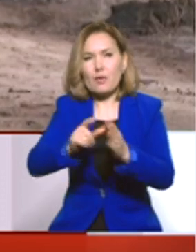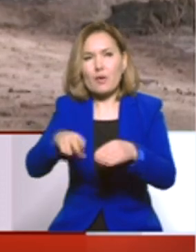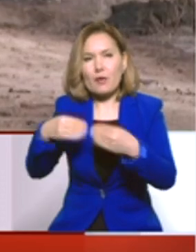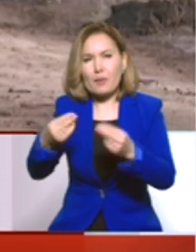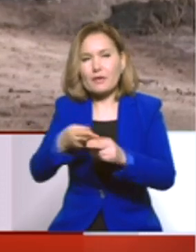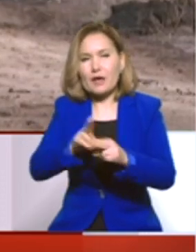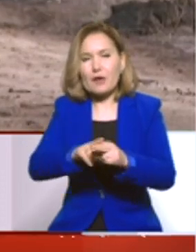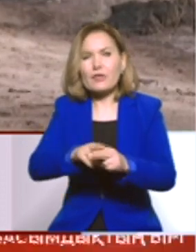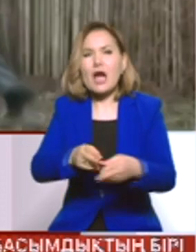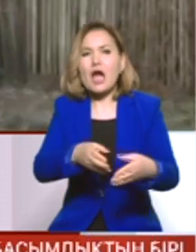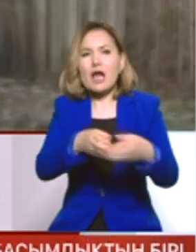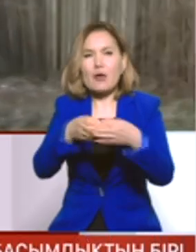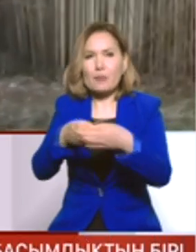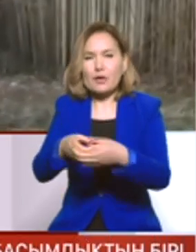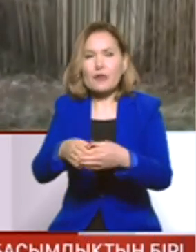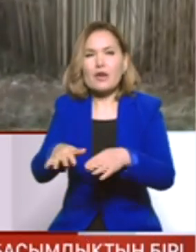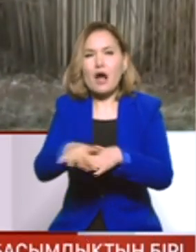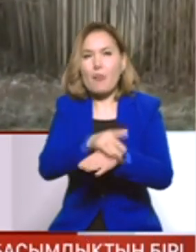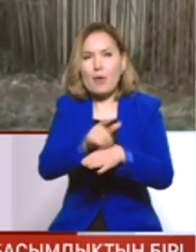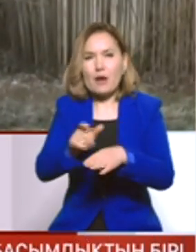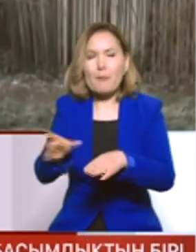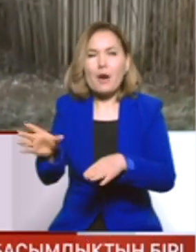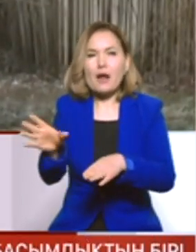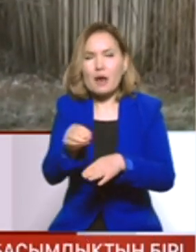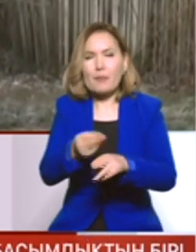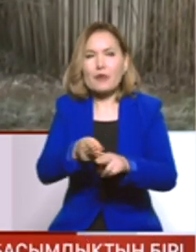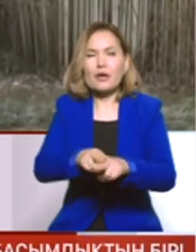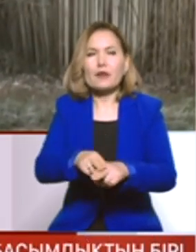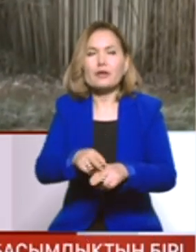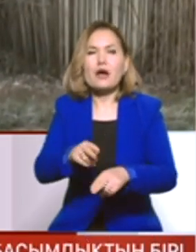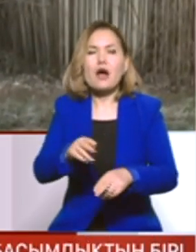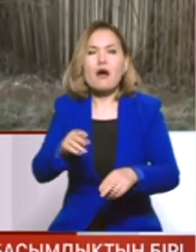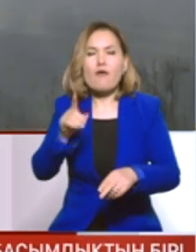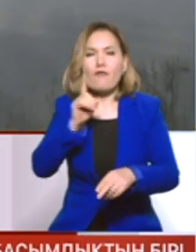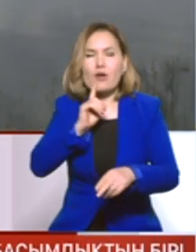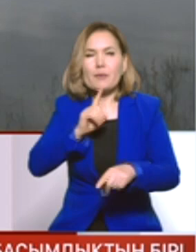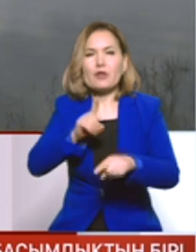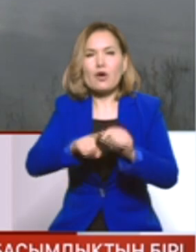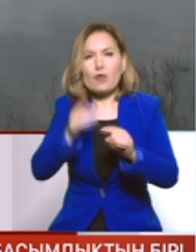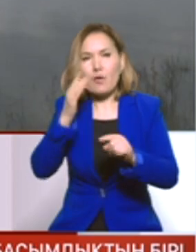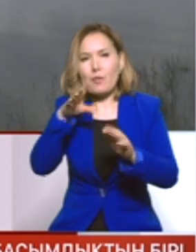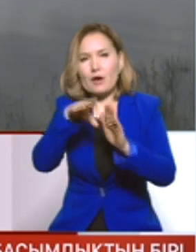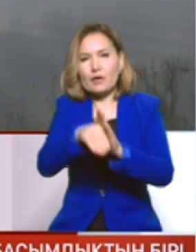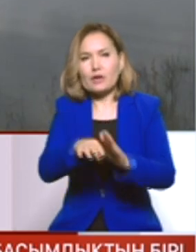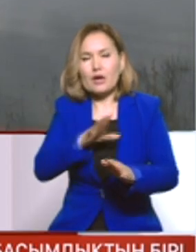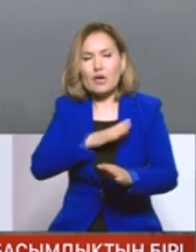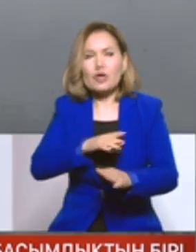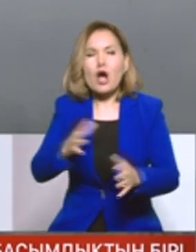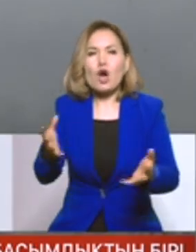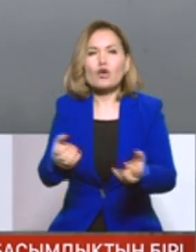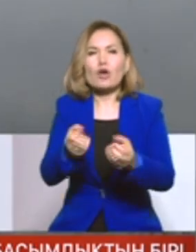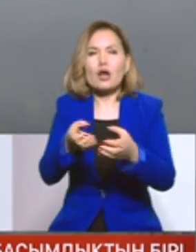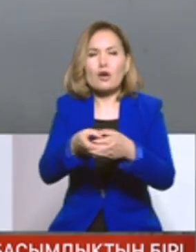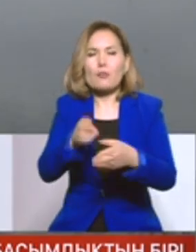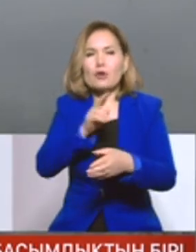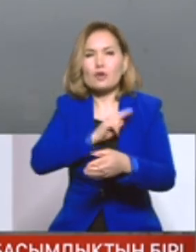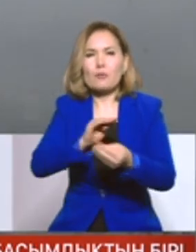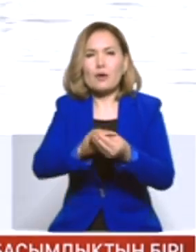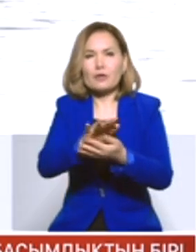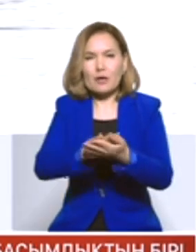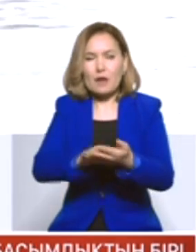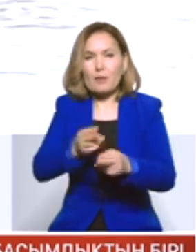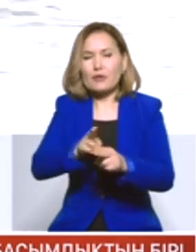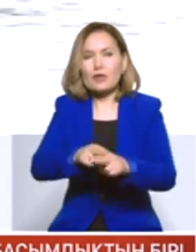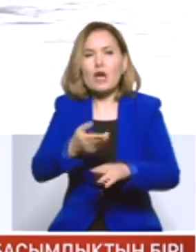ұйымдастырылған, алайда эвакуацияланған тұрғындардың барлығы дерлік туыстарының үйлеріне кеткен. Құтқару жұмыстары әлі де жалғасуда, қауіп сейілген